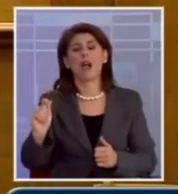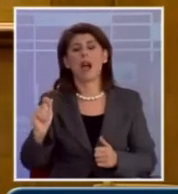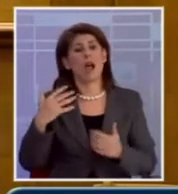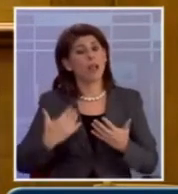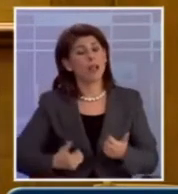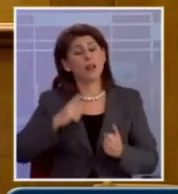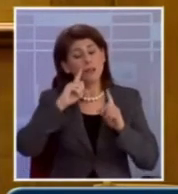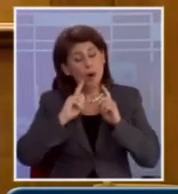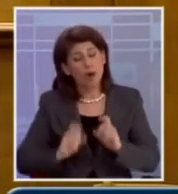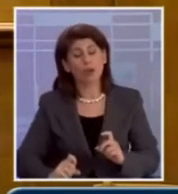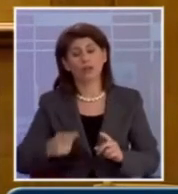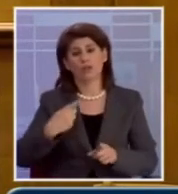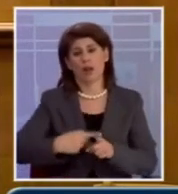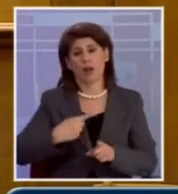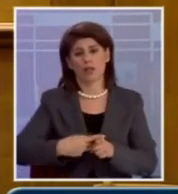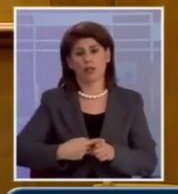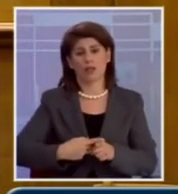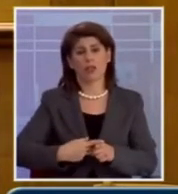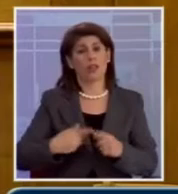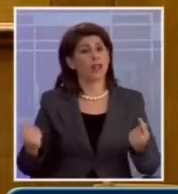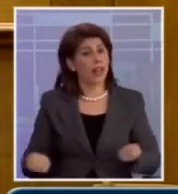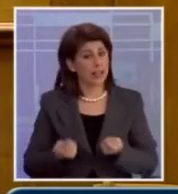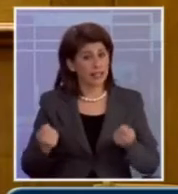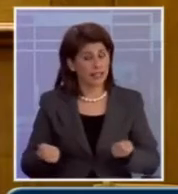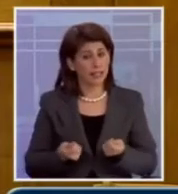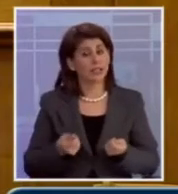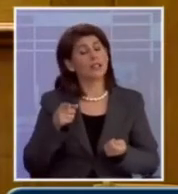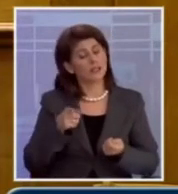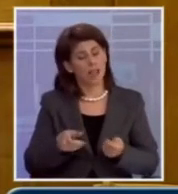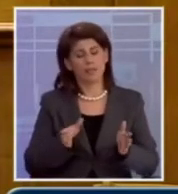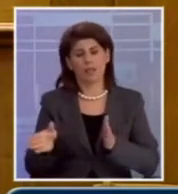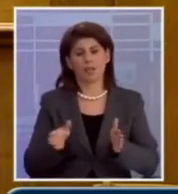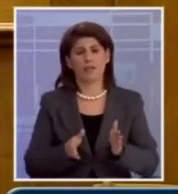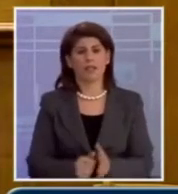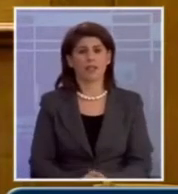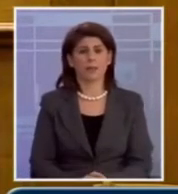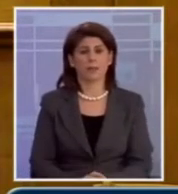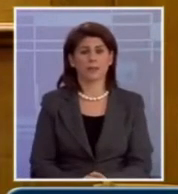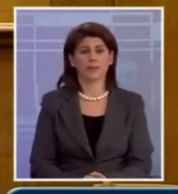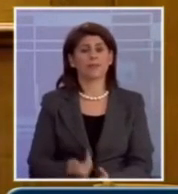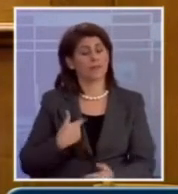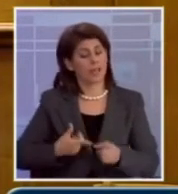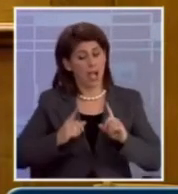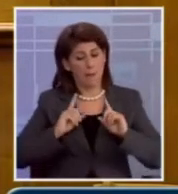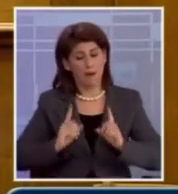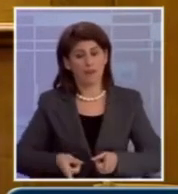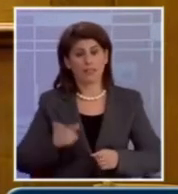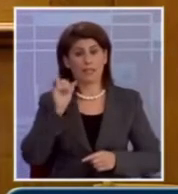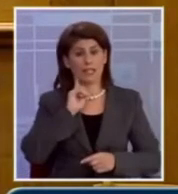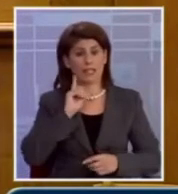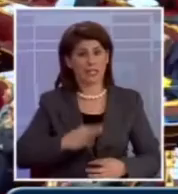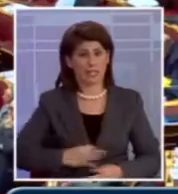υποχρέωση της ελληνικής πολιτείας να εργαστεί προς αυτή την κατεύθυνση. Είμαστε αποφασισμένοι, κυρίες και